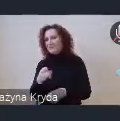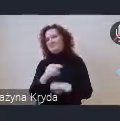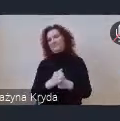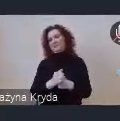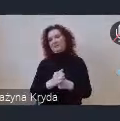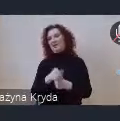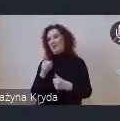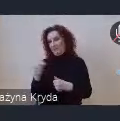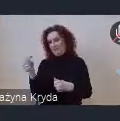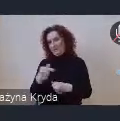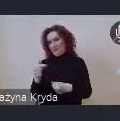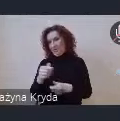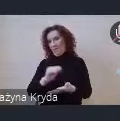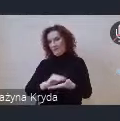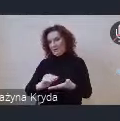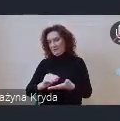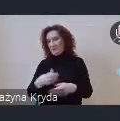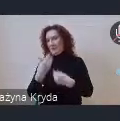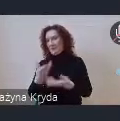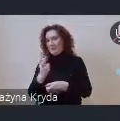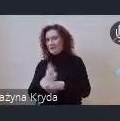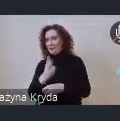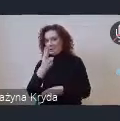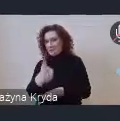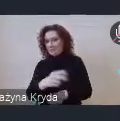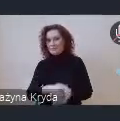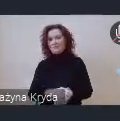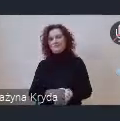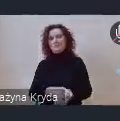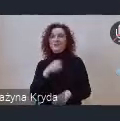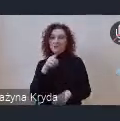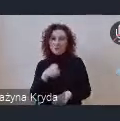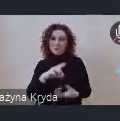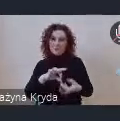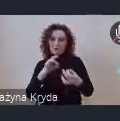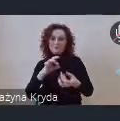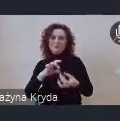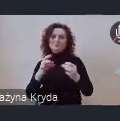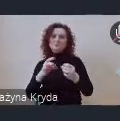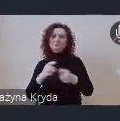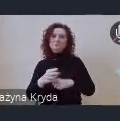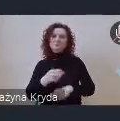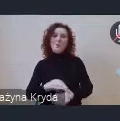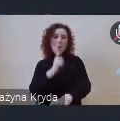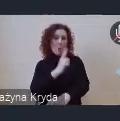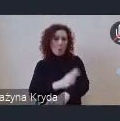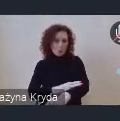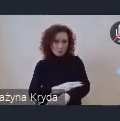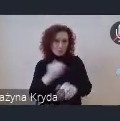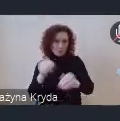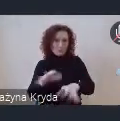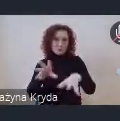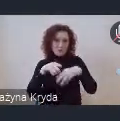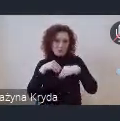niby a zatem dopiero wtedy urząd może dostać karę finansową I dopiero wtedy ewentualnie